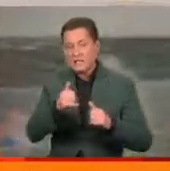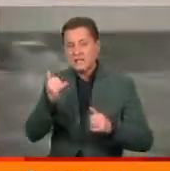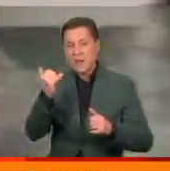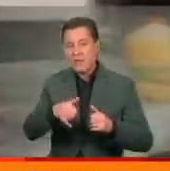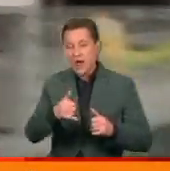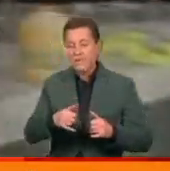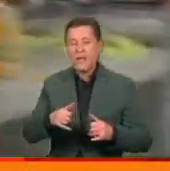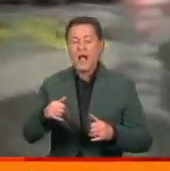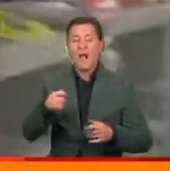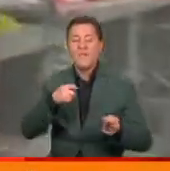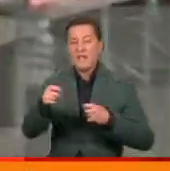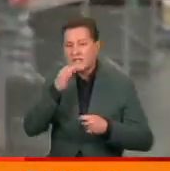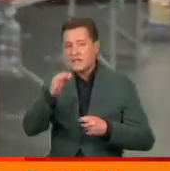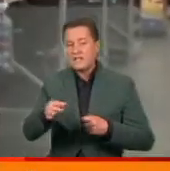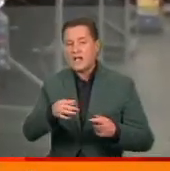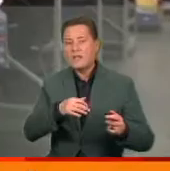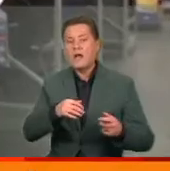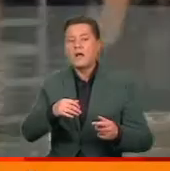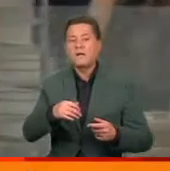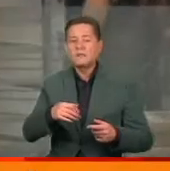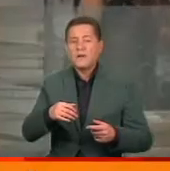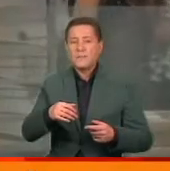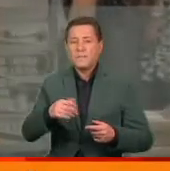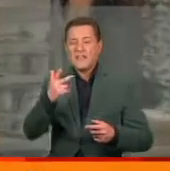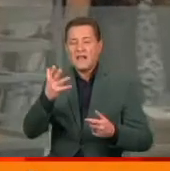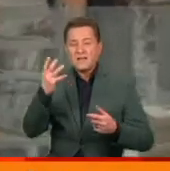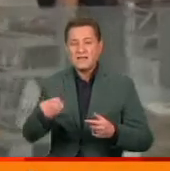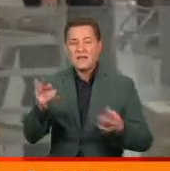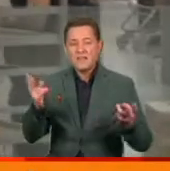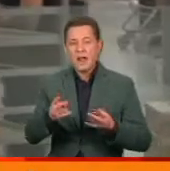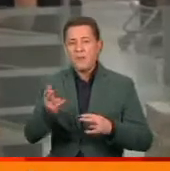вказівку бути готовими 3 дні протягнути самотужки без допомоги ззовні.